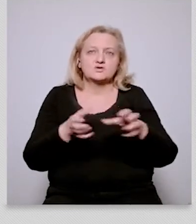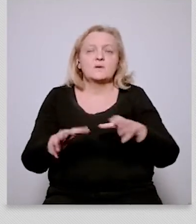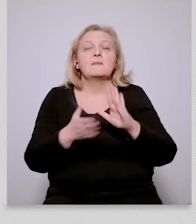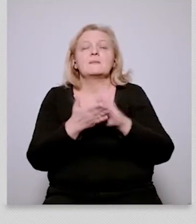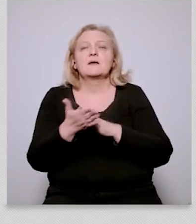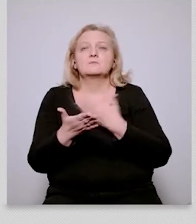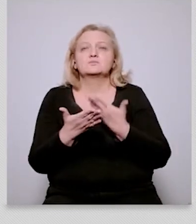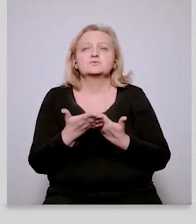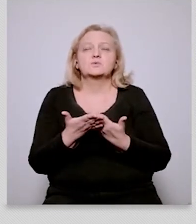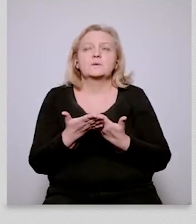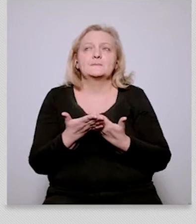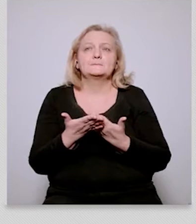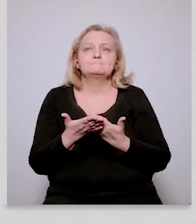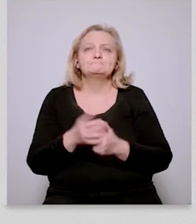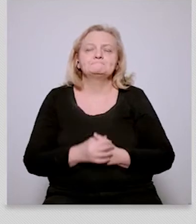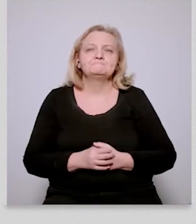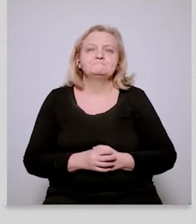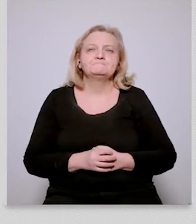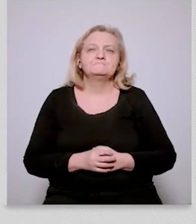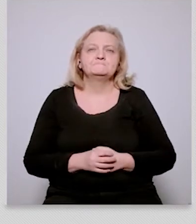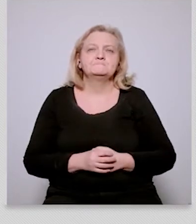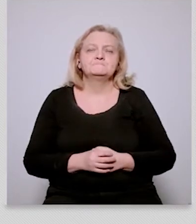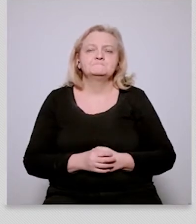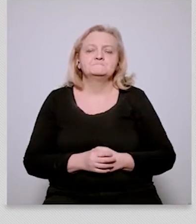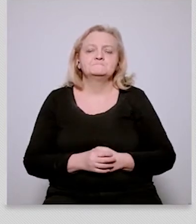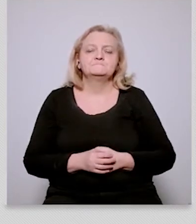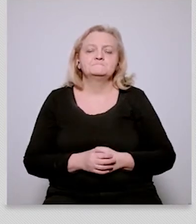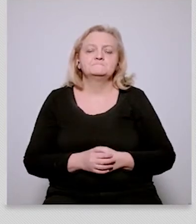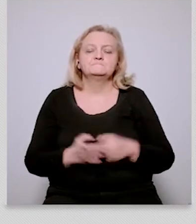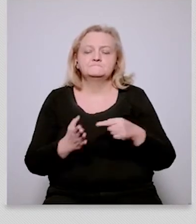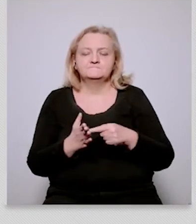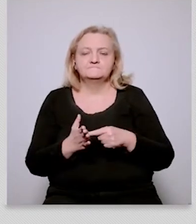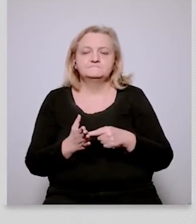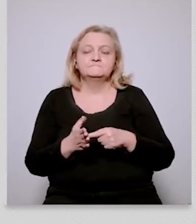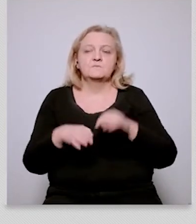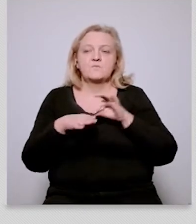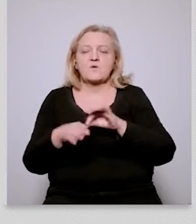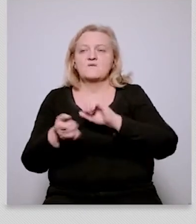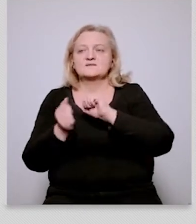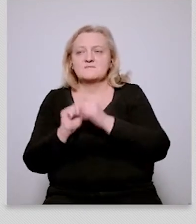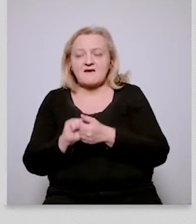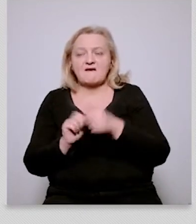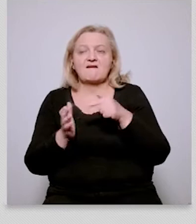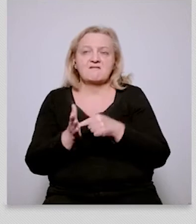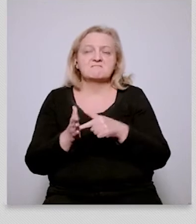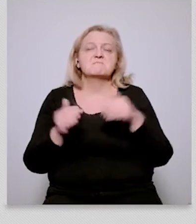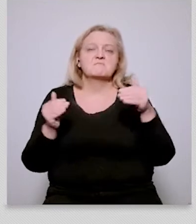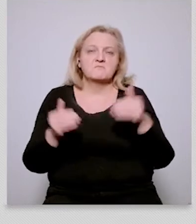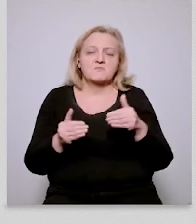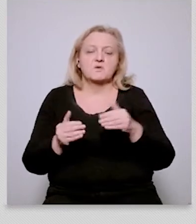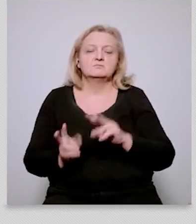jest mowa o tym, że te wprowadzone zmiany mogą przekładać się na